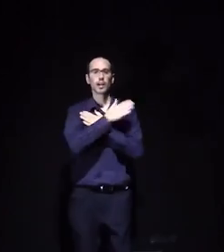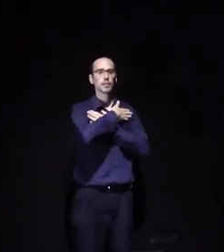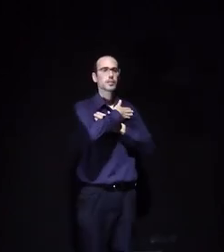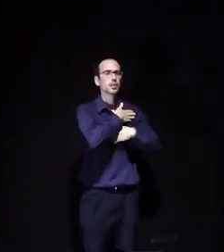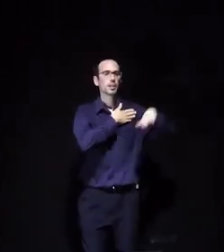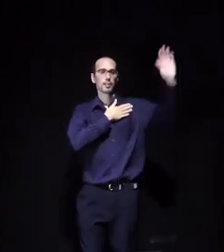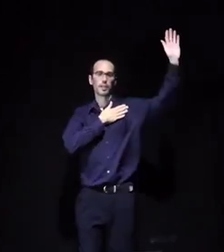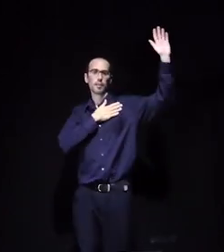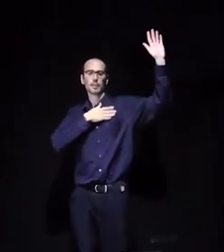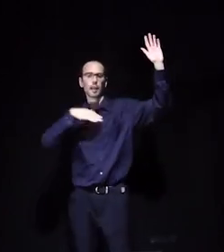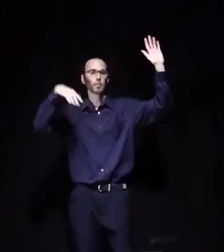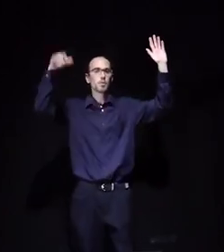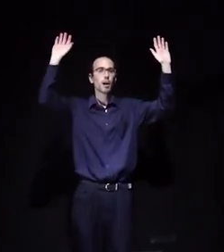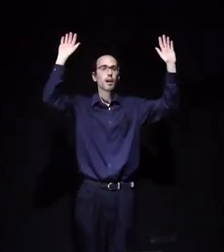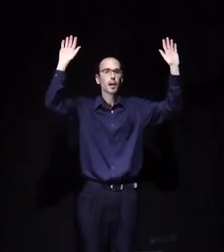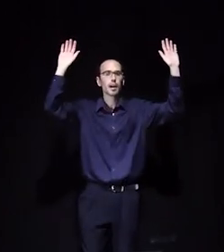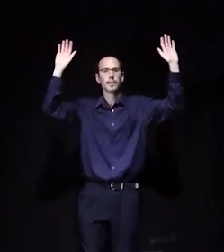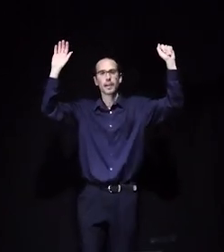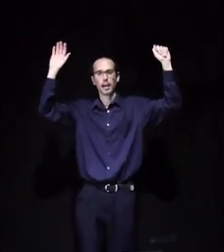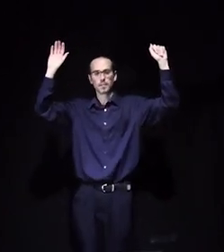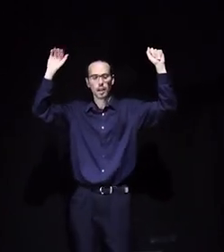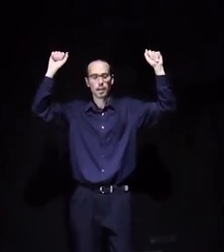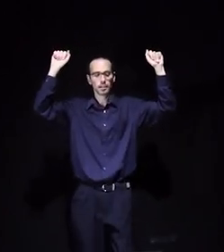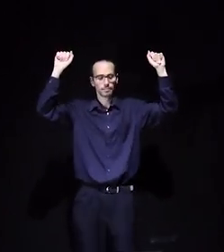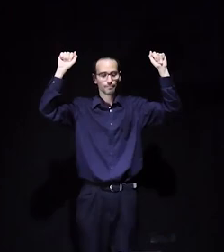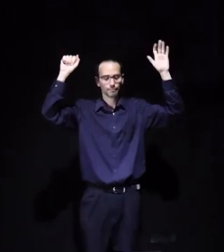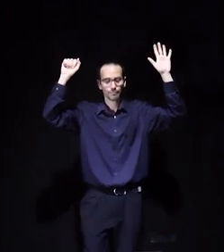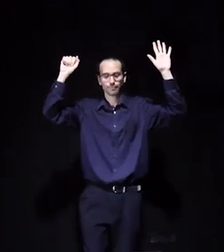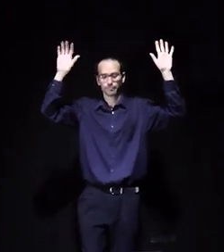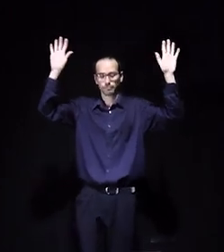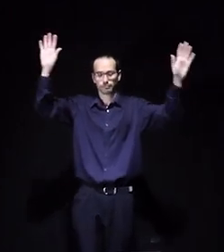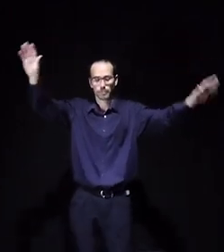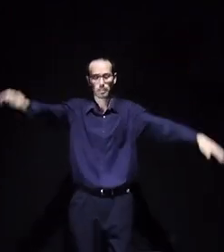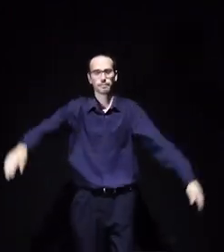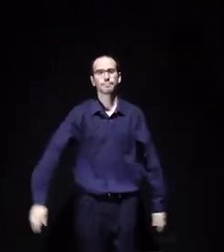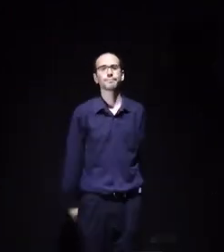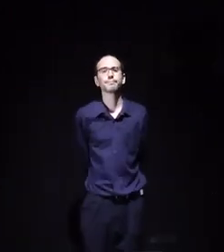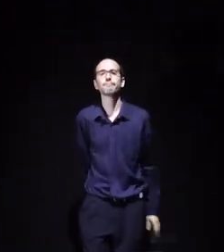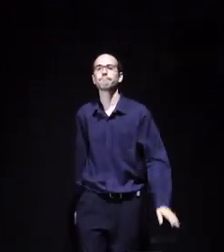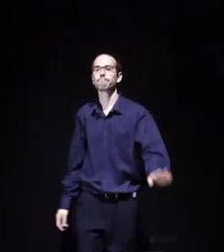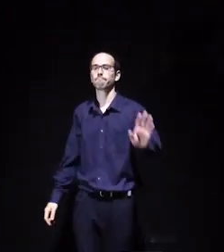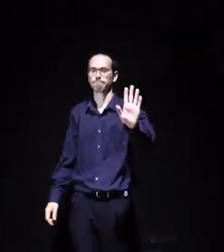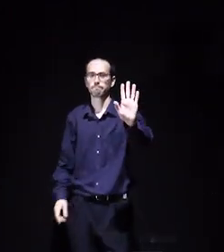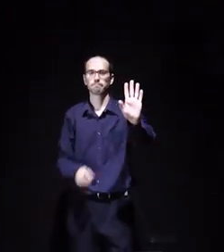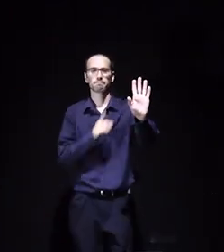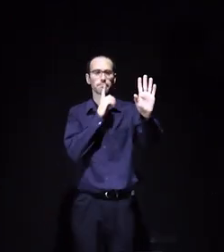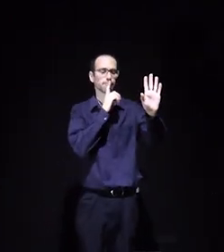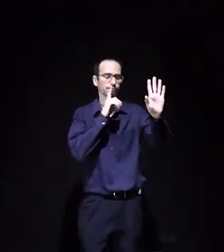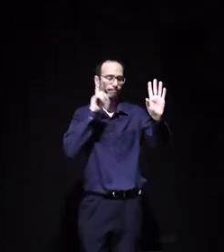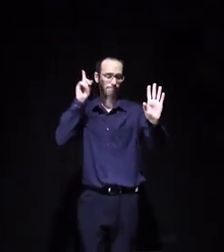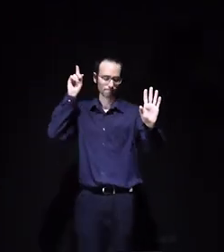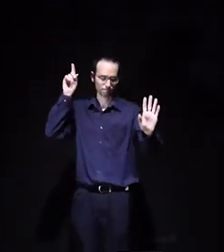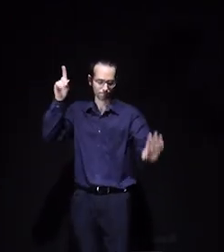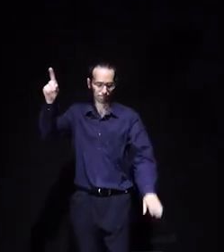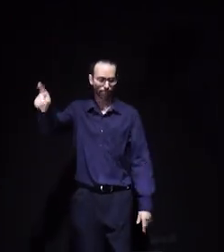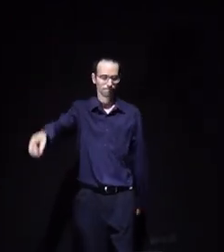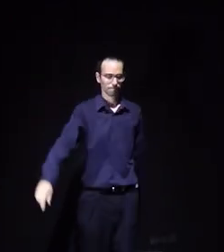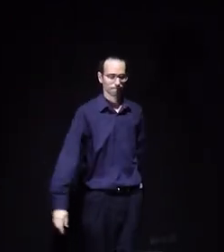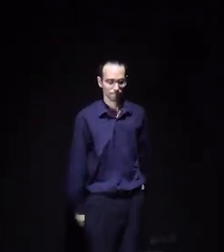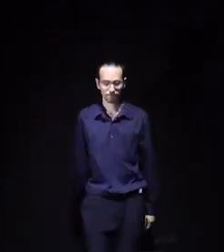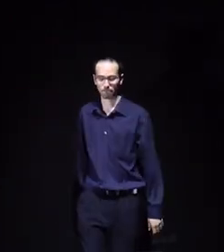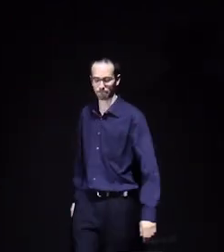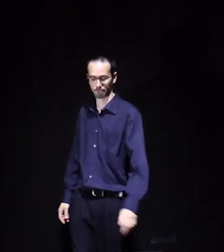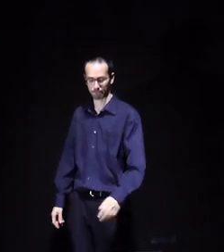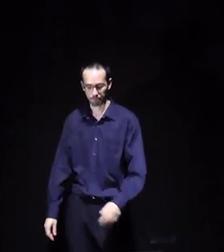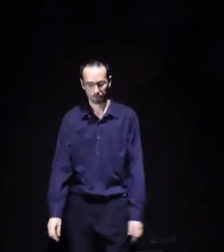Love's so nice, tell me why I'm sad. Les amigues són valentes, les amigues són potents, deixen